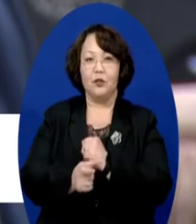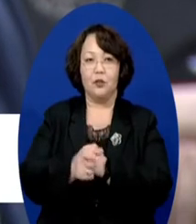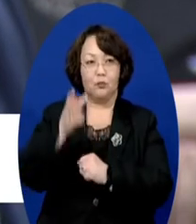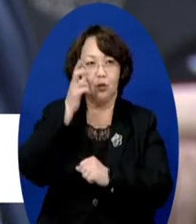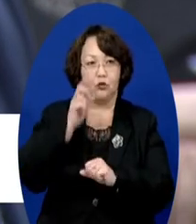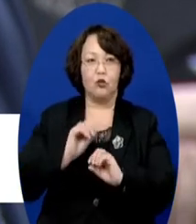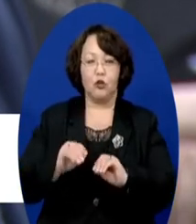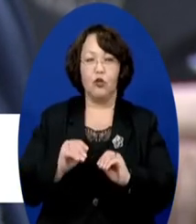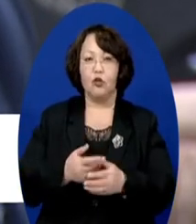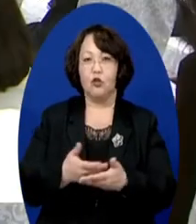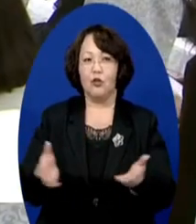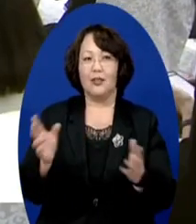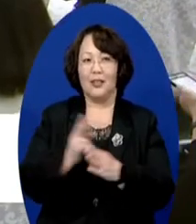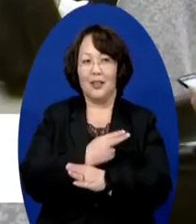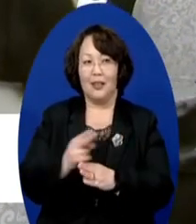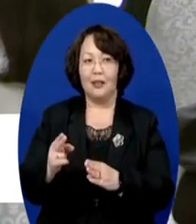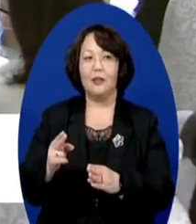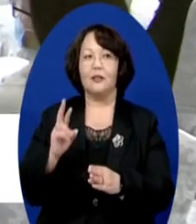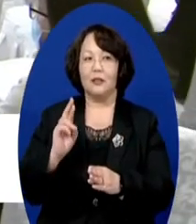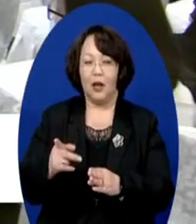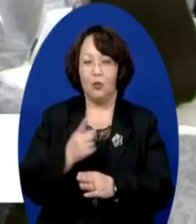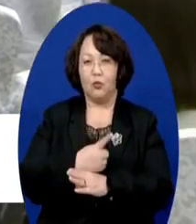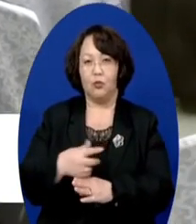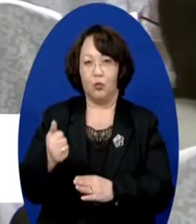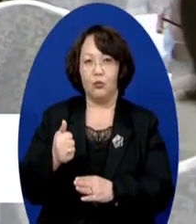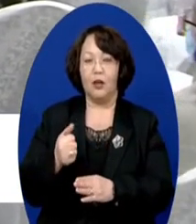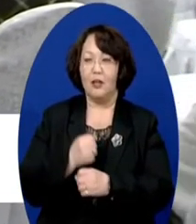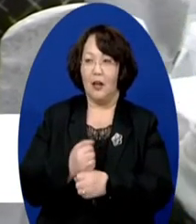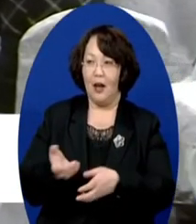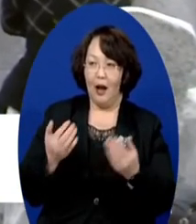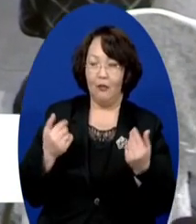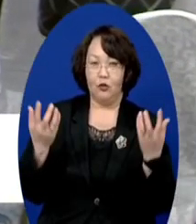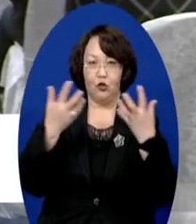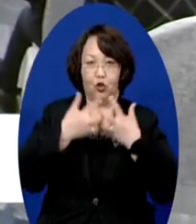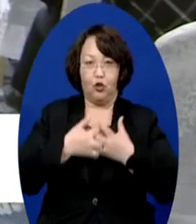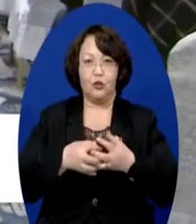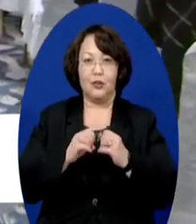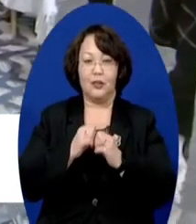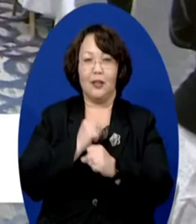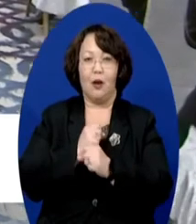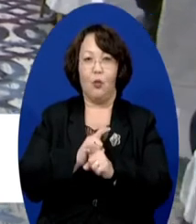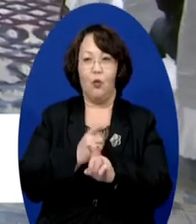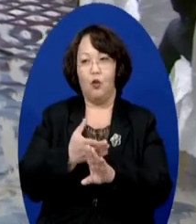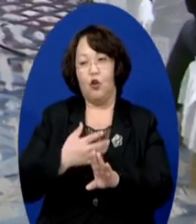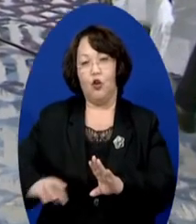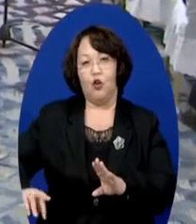олгох сургалтын дадлагыг бодит үр дүнтэй зах зээлд уялдсан байхаар өөрчилнө.